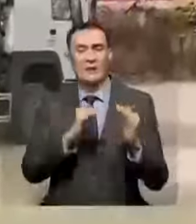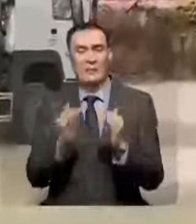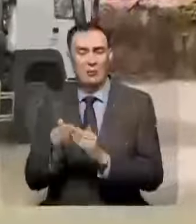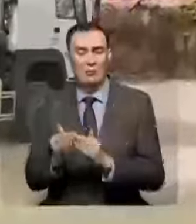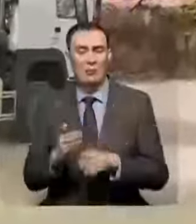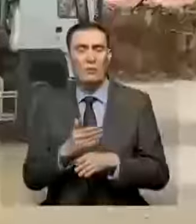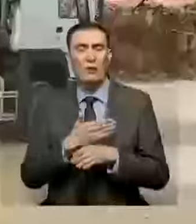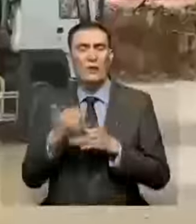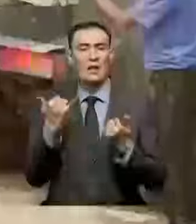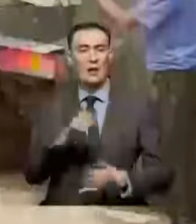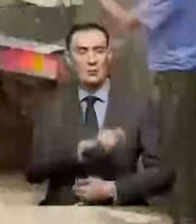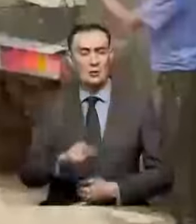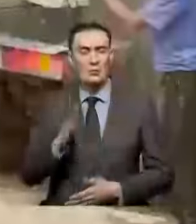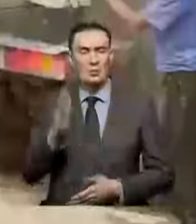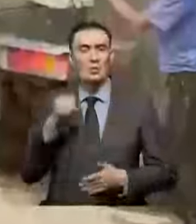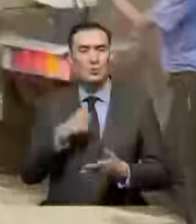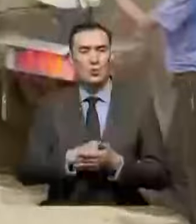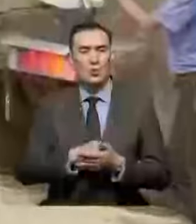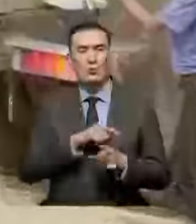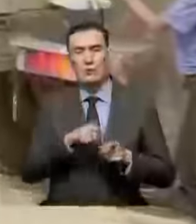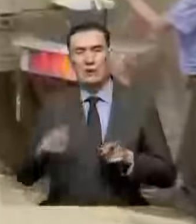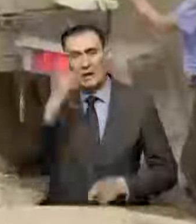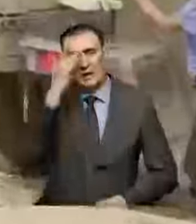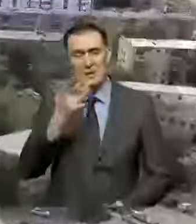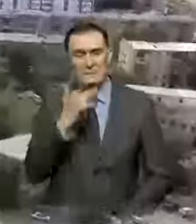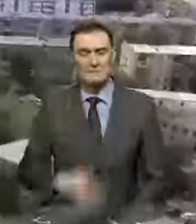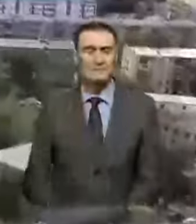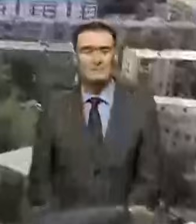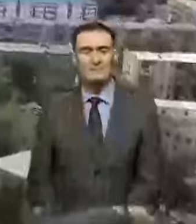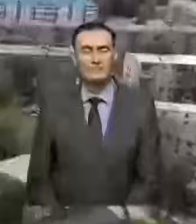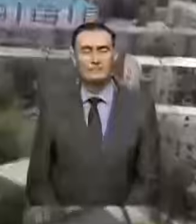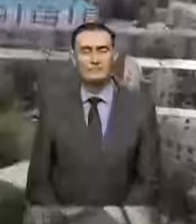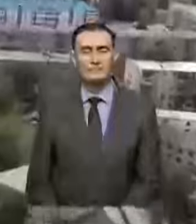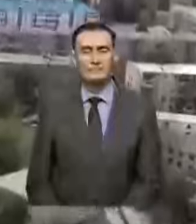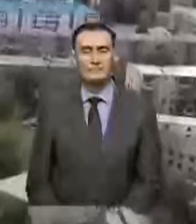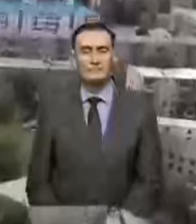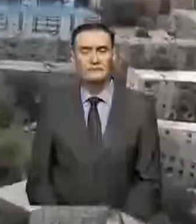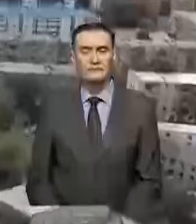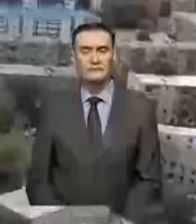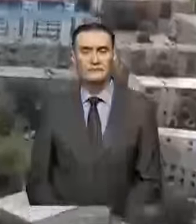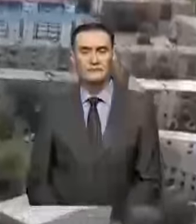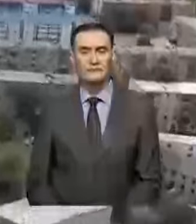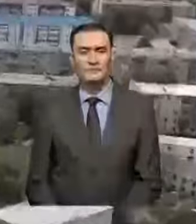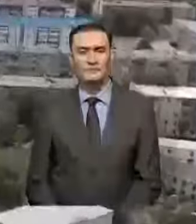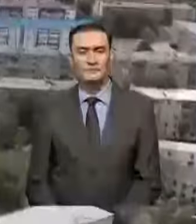от паводка жителей планируют до конца лета. Наталья Строкова, Ермек Мухамедьяров, Кустанайская область, 24 KZ.